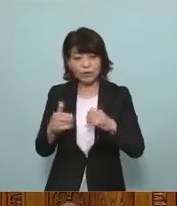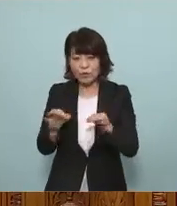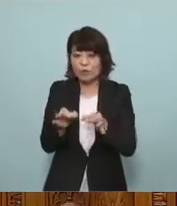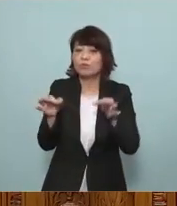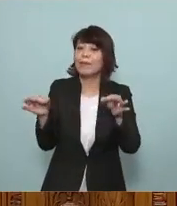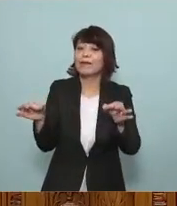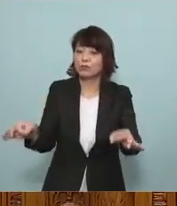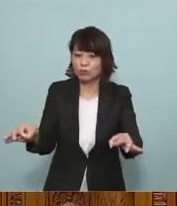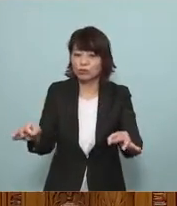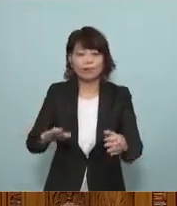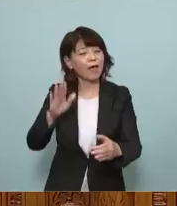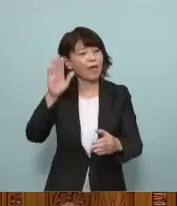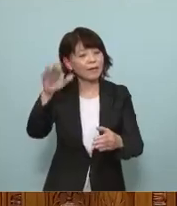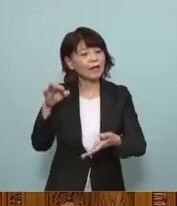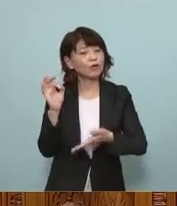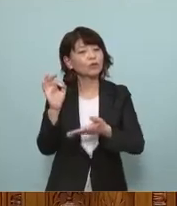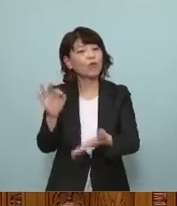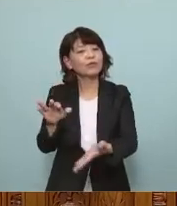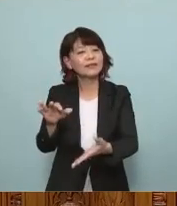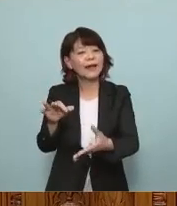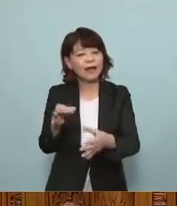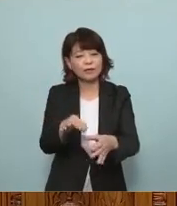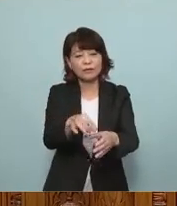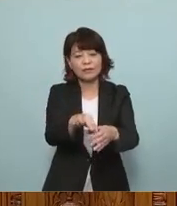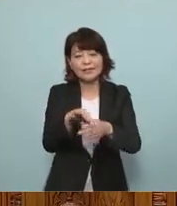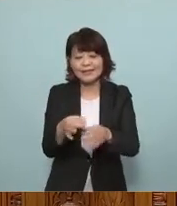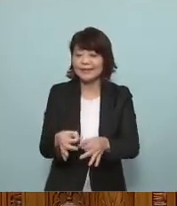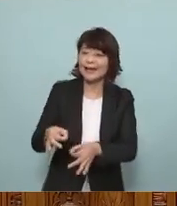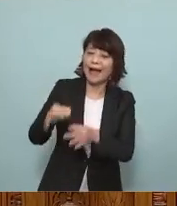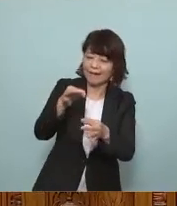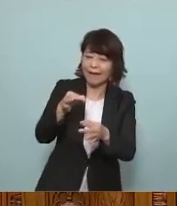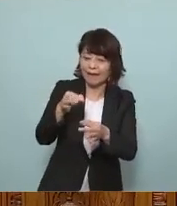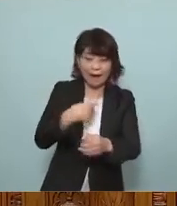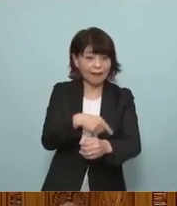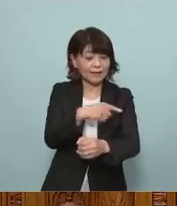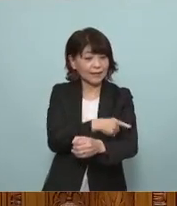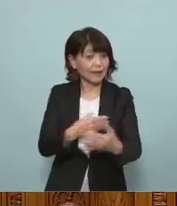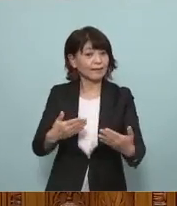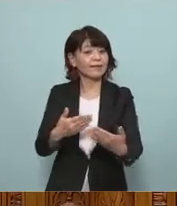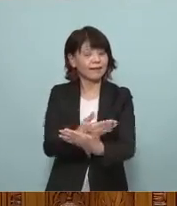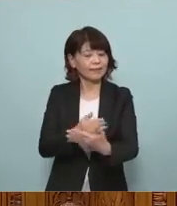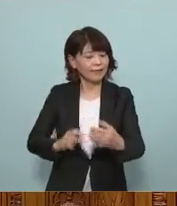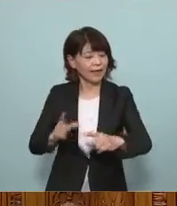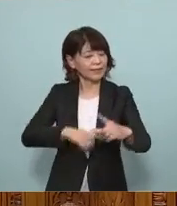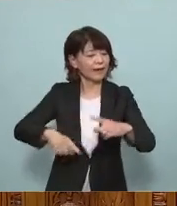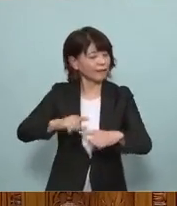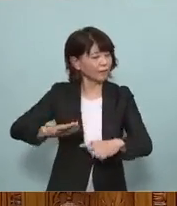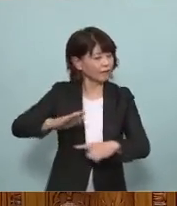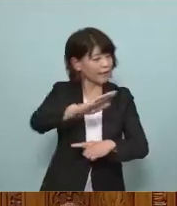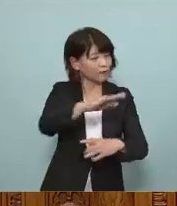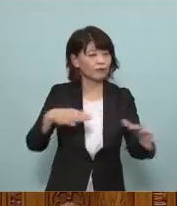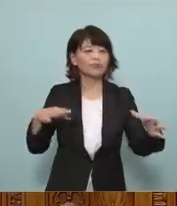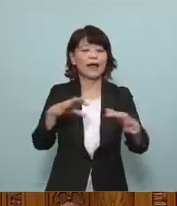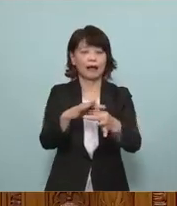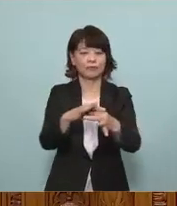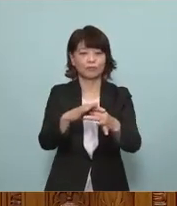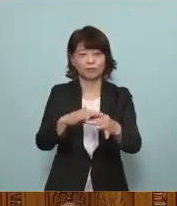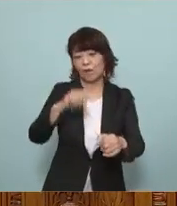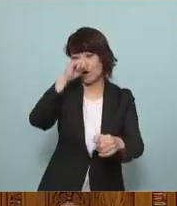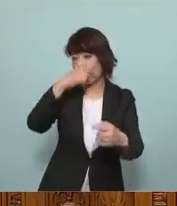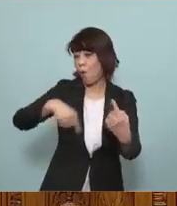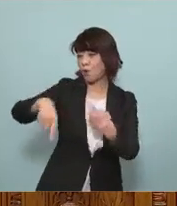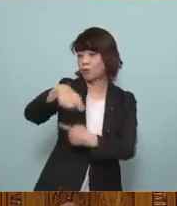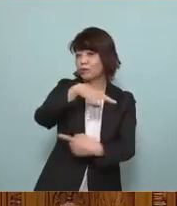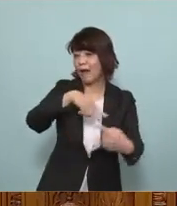して未来への投資である賃上げが原動力となって、さらなる成長につながる、こうした好循環を